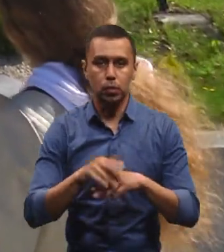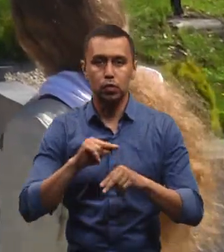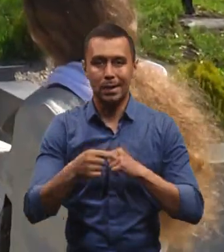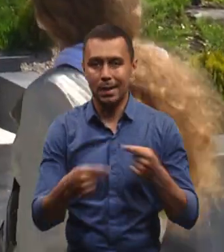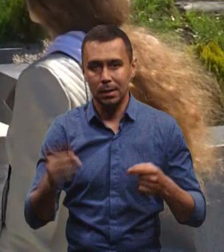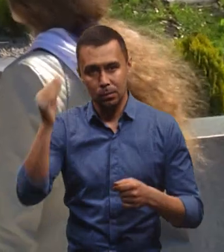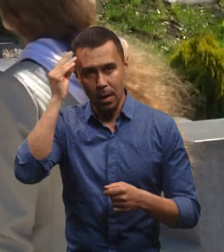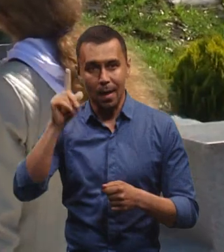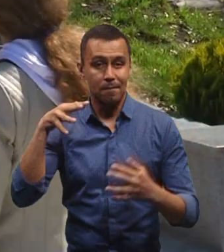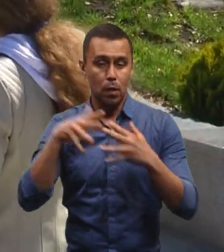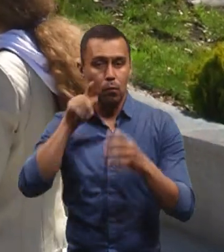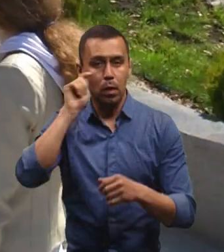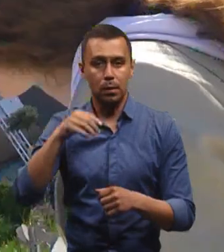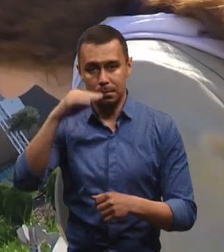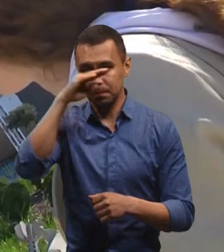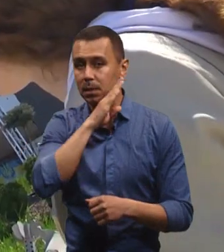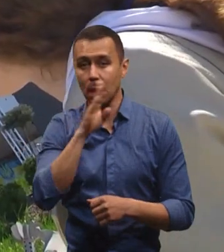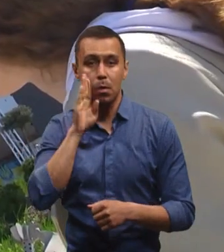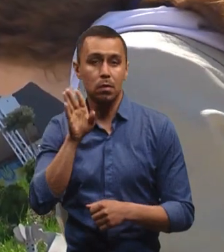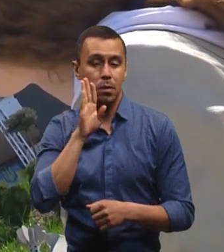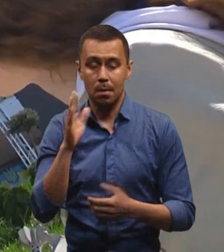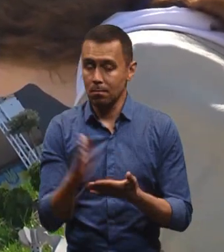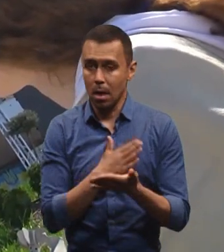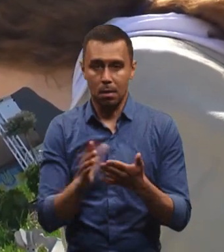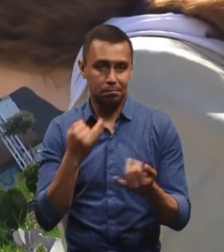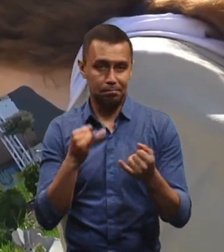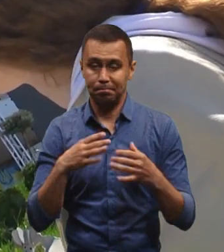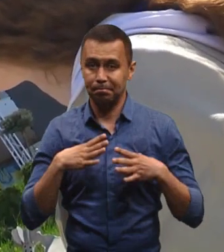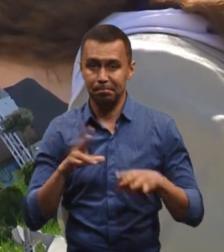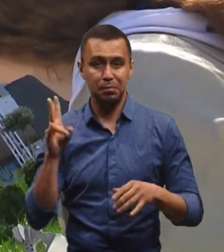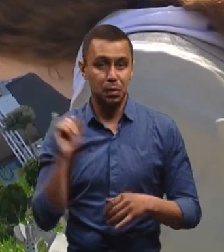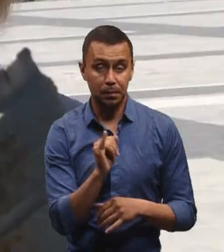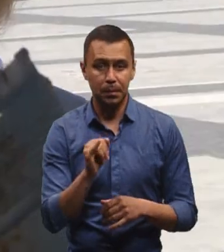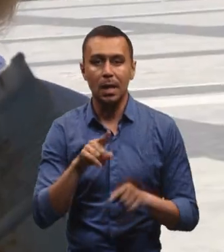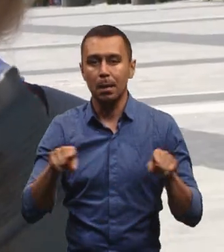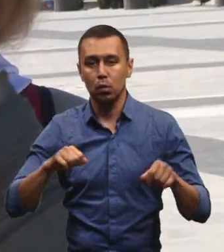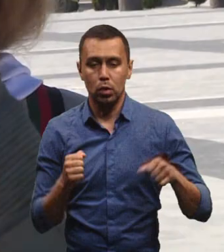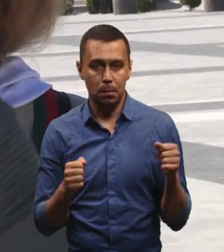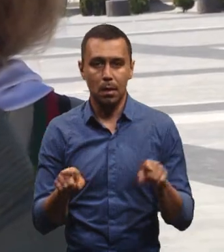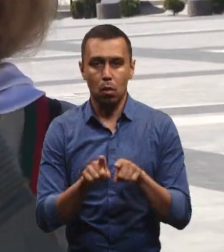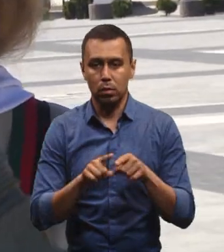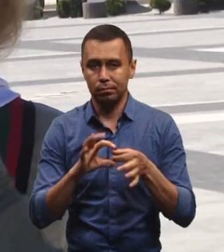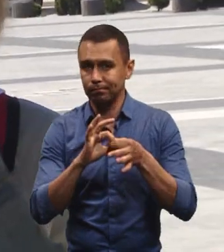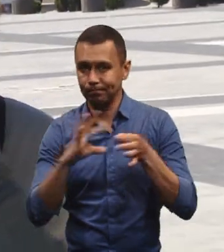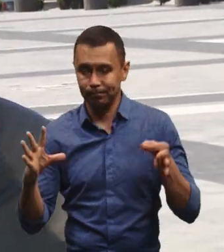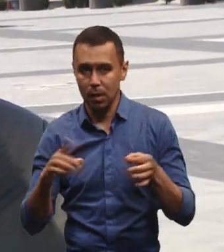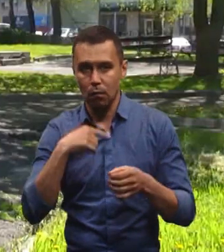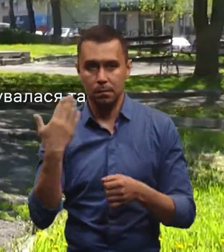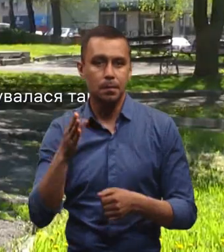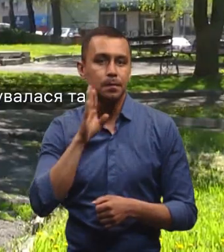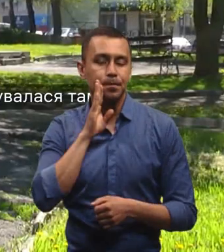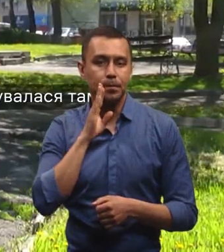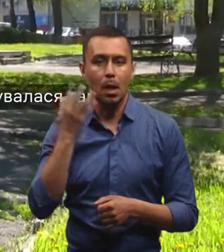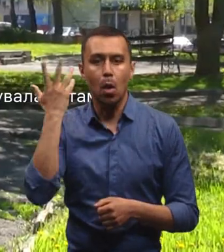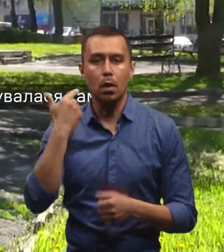різні погляди на війну в Україні з матір'ю жінка майже не спілкується. З деякими друзями в Білорусі також порвала зв'язок, каже Інна.